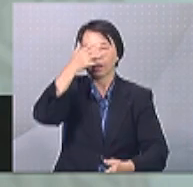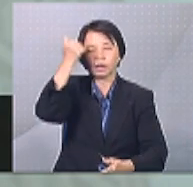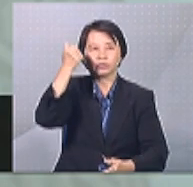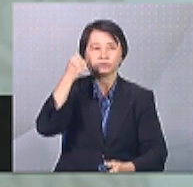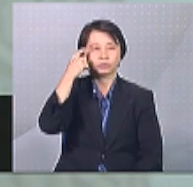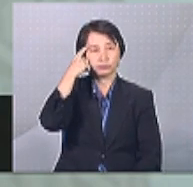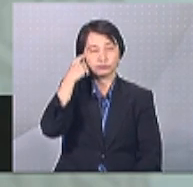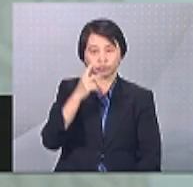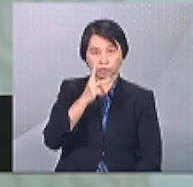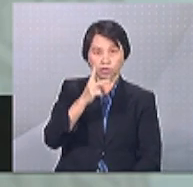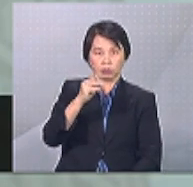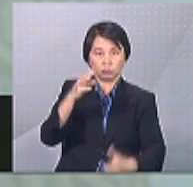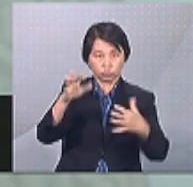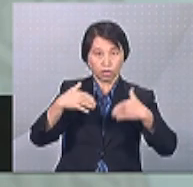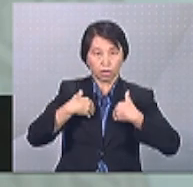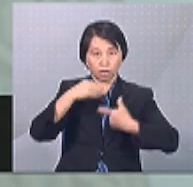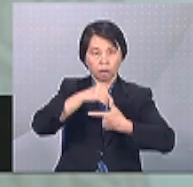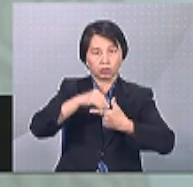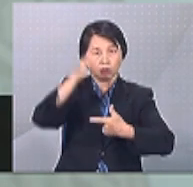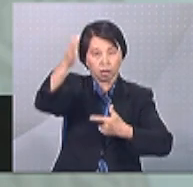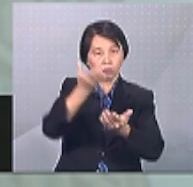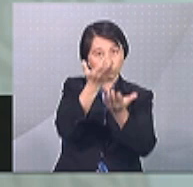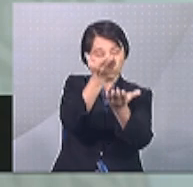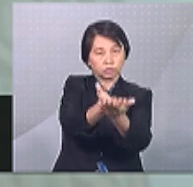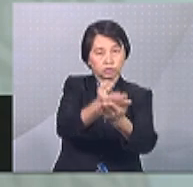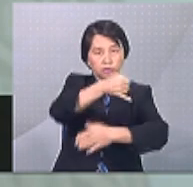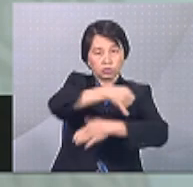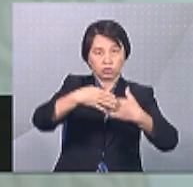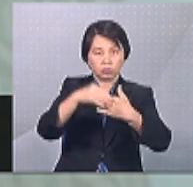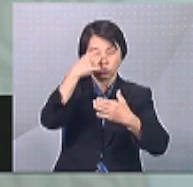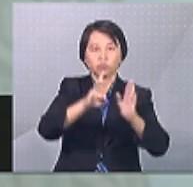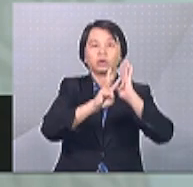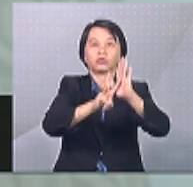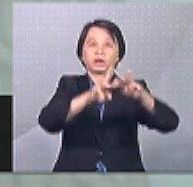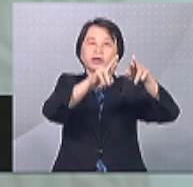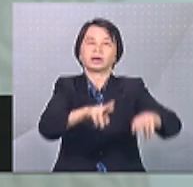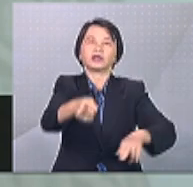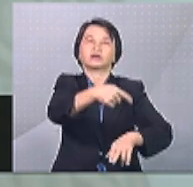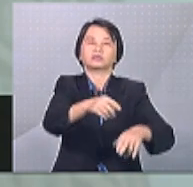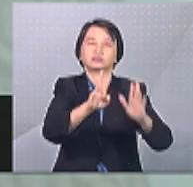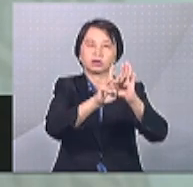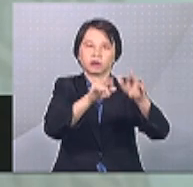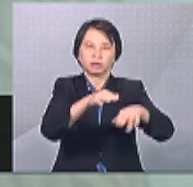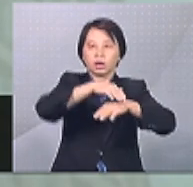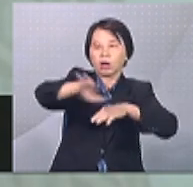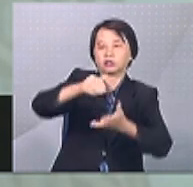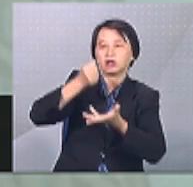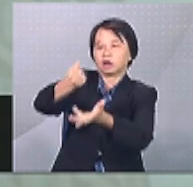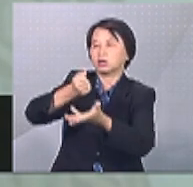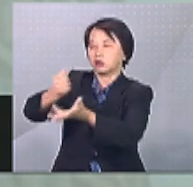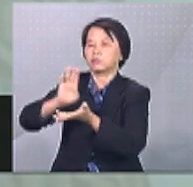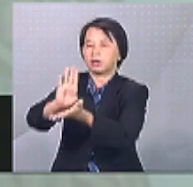adakah KKM sudah ada ataupun mungkin akan mencadangkan guideline kepada wakil-wakil rakyat yang mahu menghantar bantuan ke kawasan